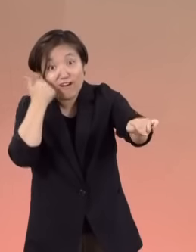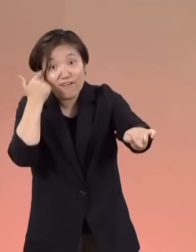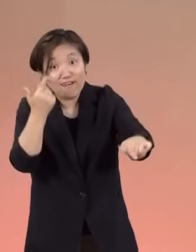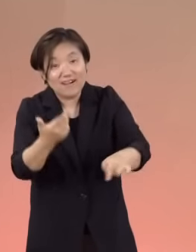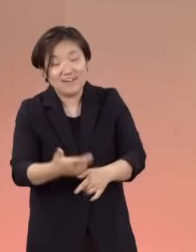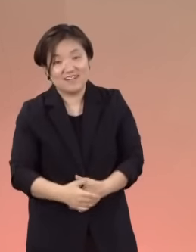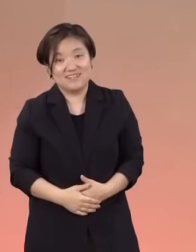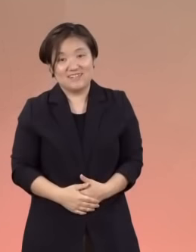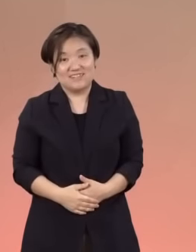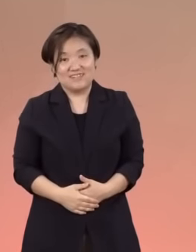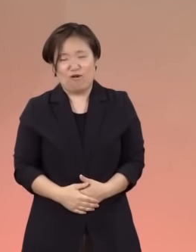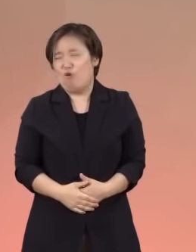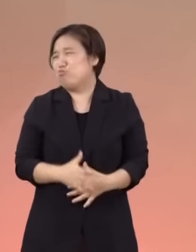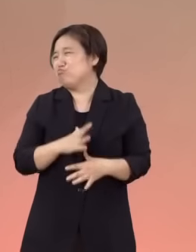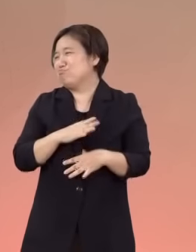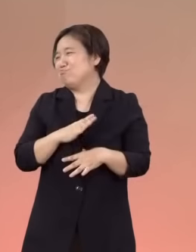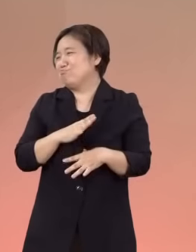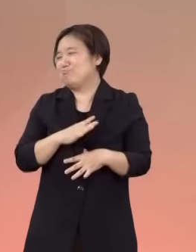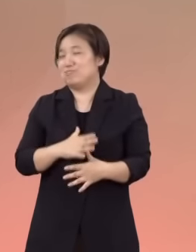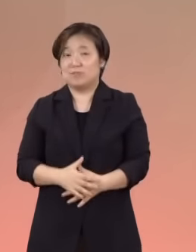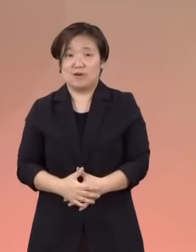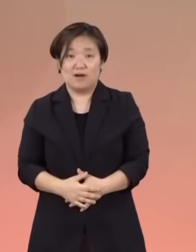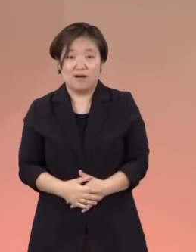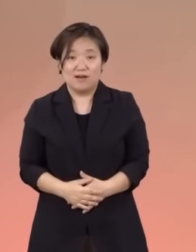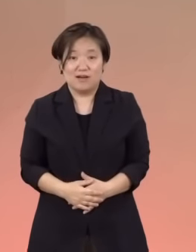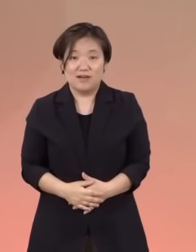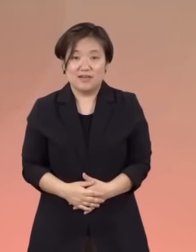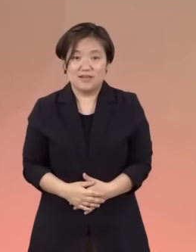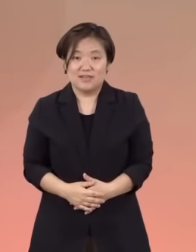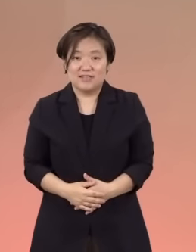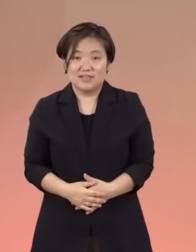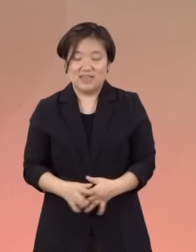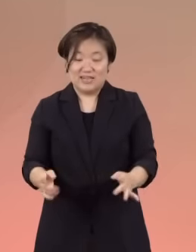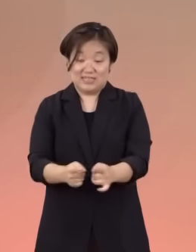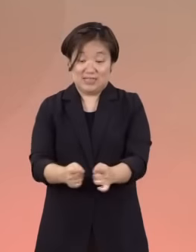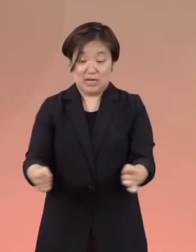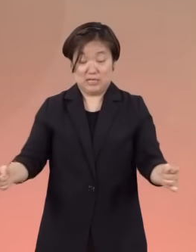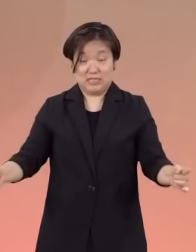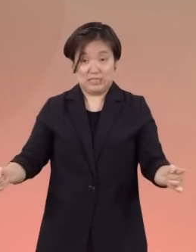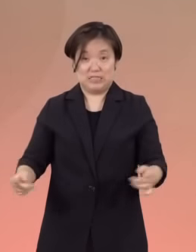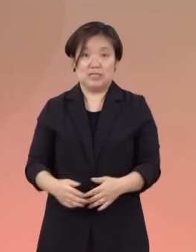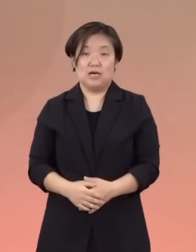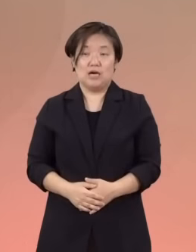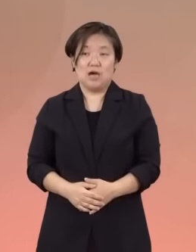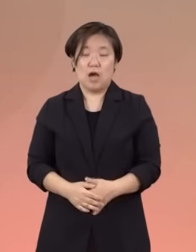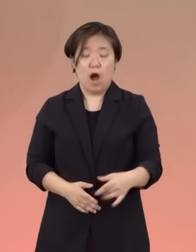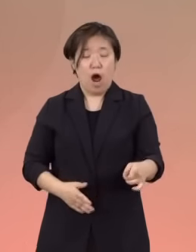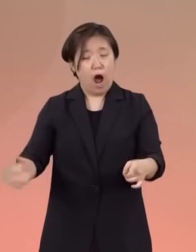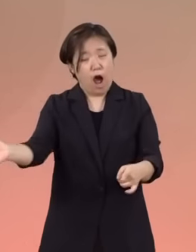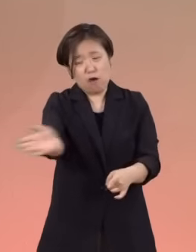어우 어 소름 지하 1층엔 아무도